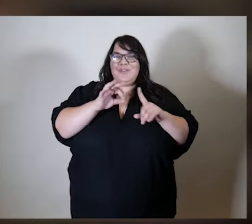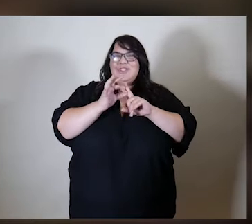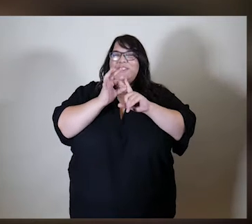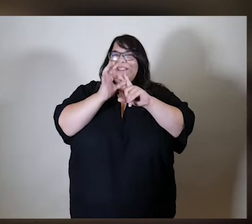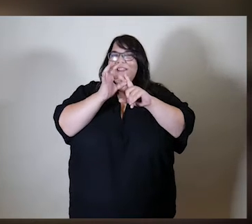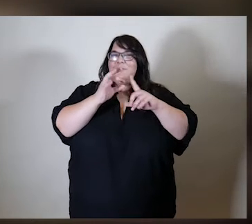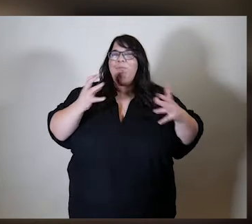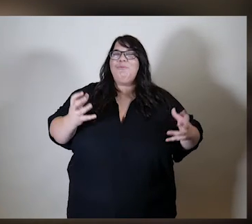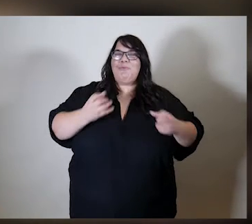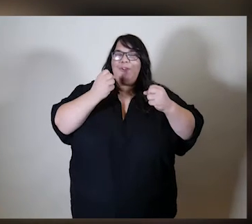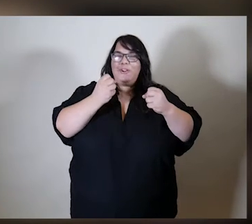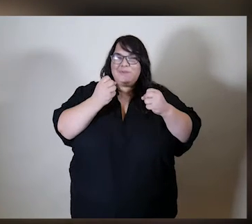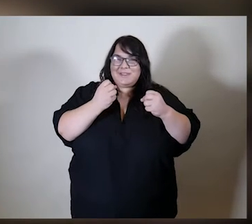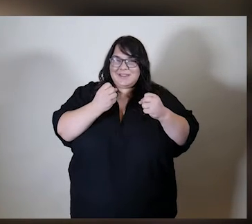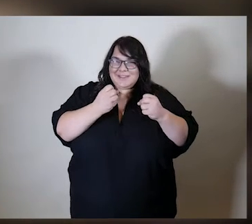αυτό το σύνθημα